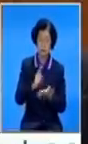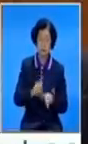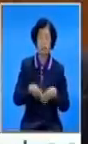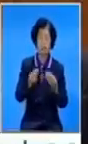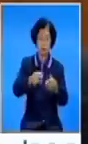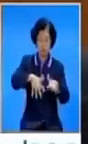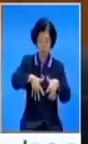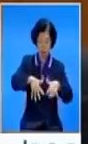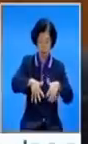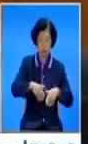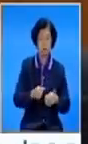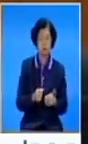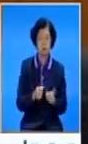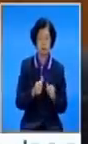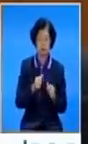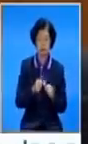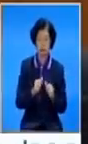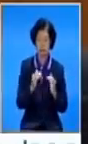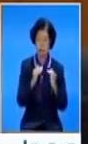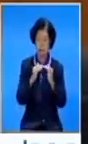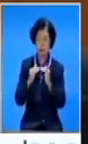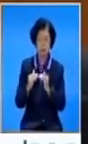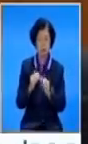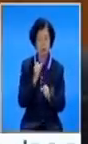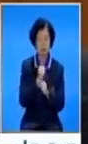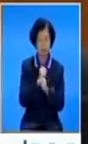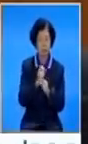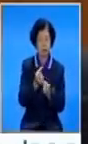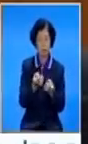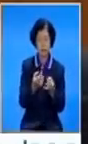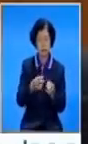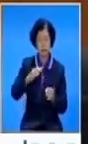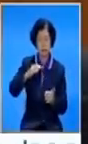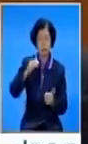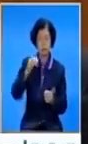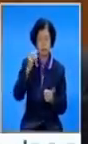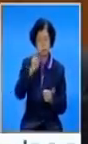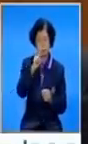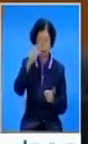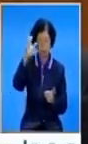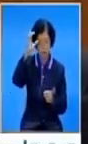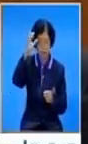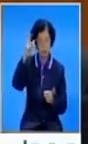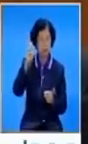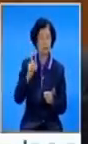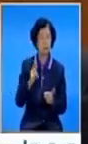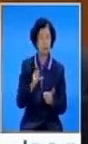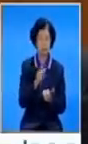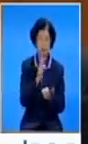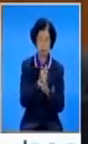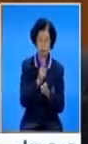นในยุติธรรมกระทำการด้วยปัญญารักษาความไม่ประมาทเสมอชีวิตผม